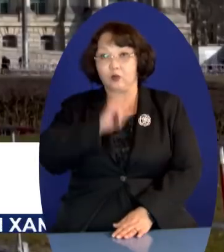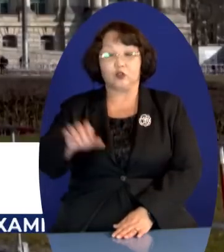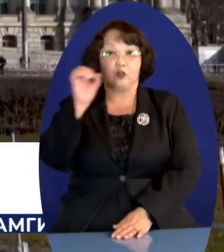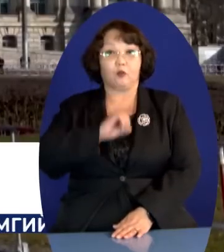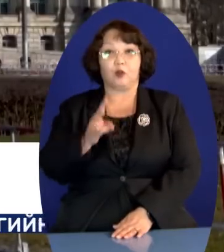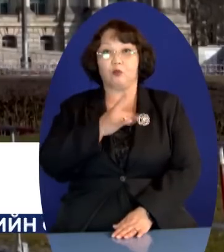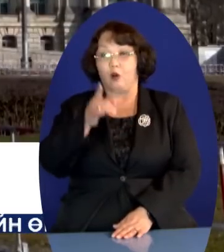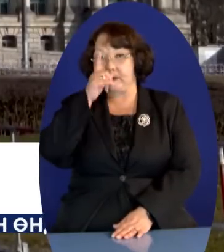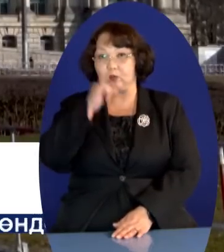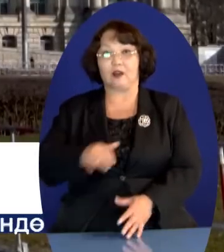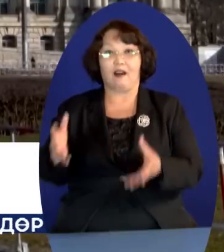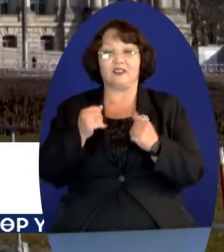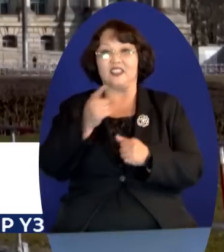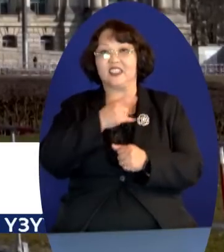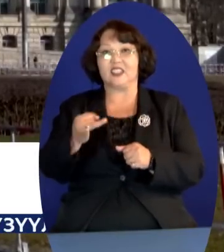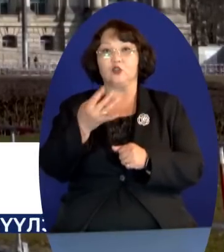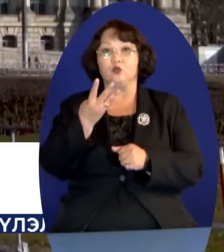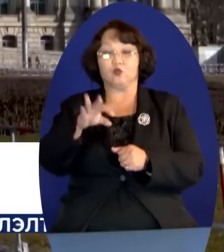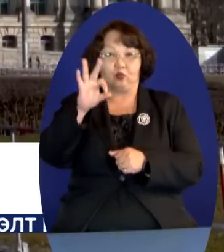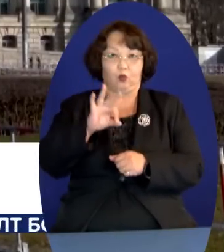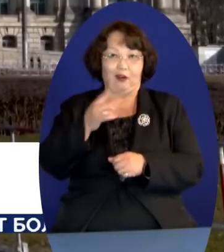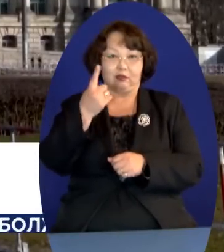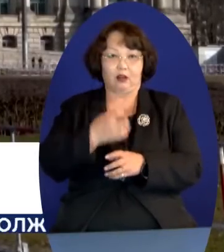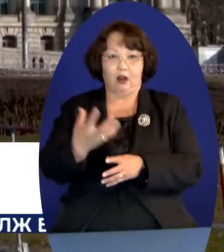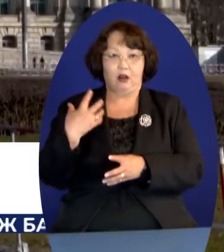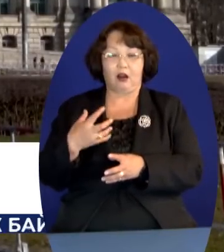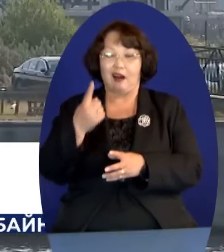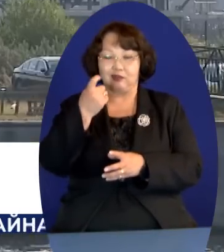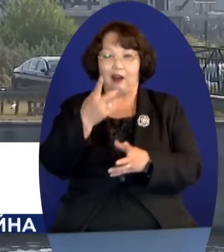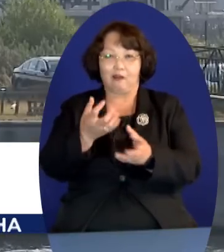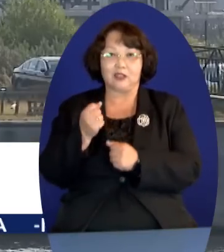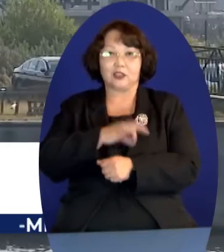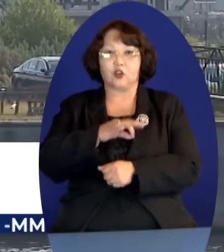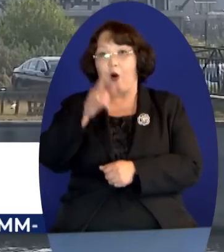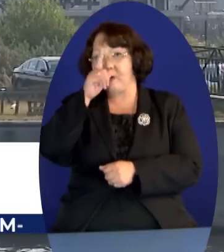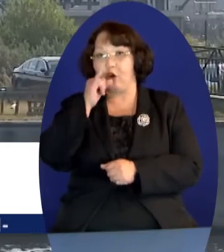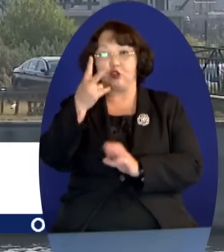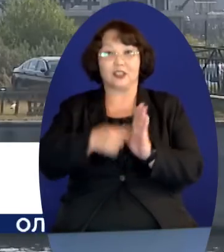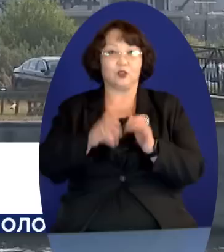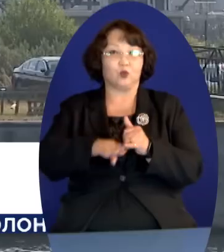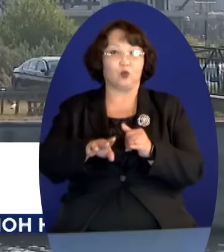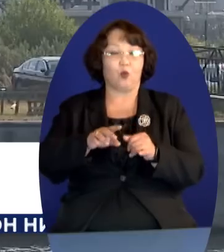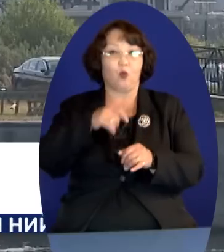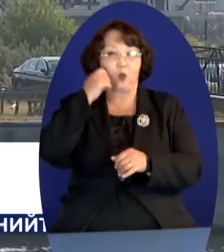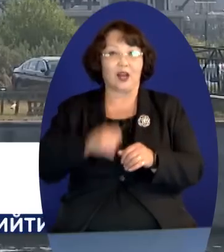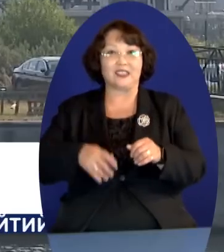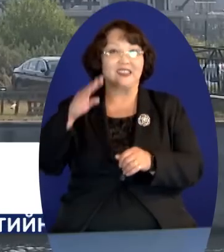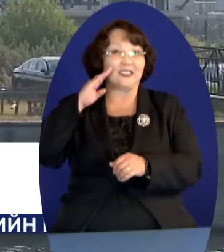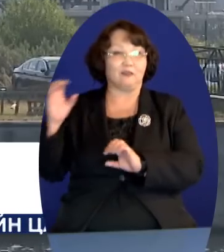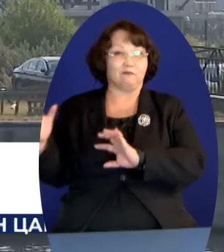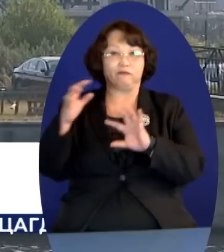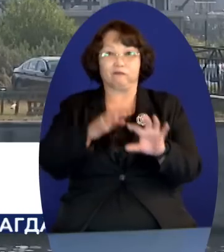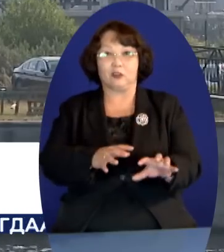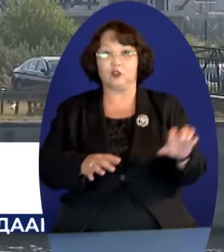холбооны Оросоос авдаг нийт хийн 40% дангаараа хэрглэж байна. За, Орос 2-р сарын сүүлээр Украинд цэрэг оруулснаас хойш өрнөдийн улс орнууд